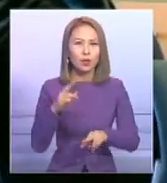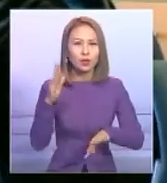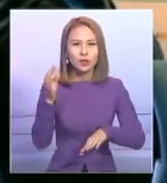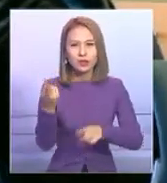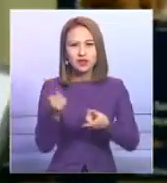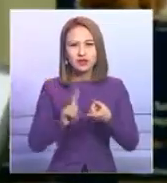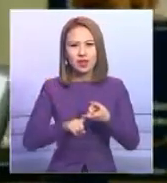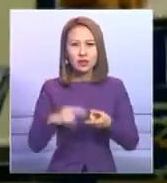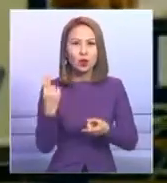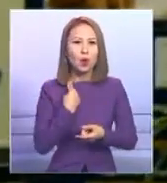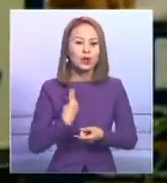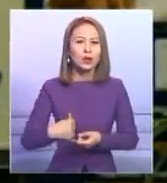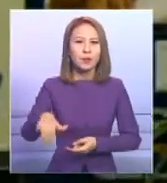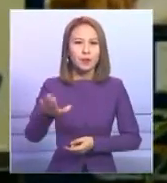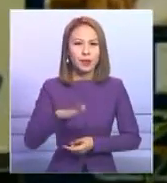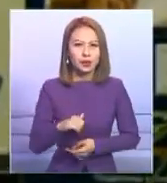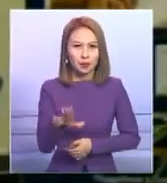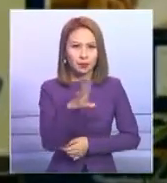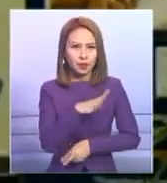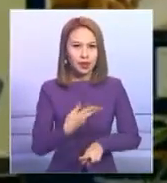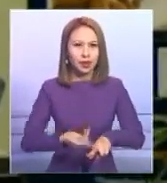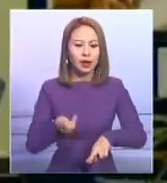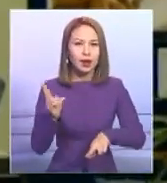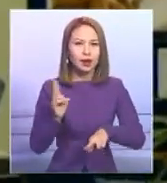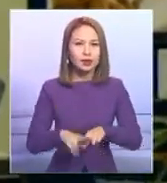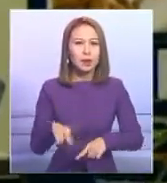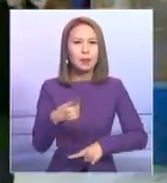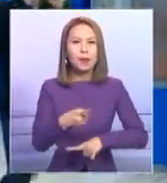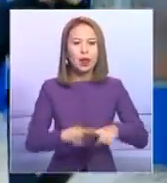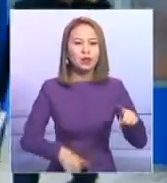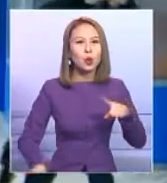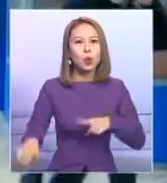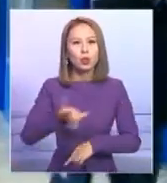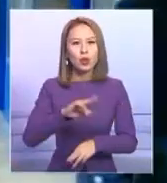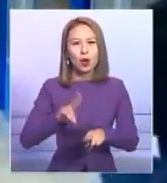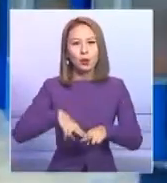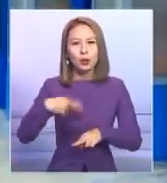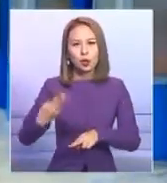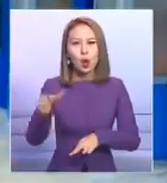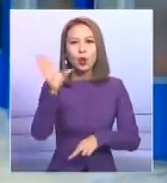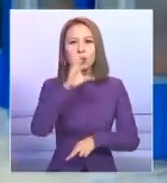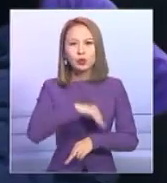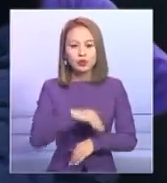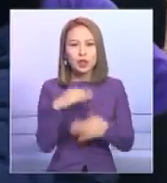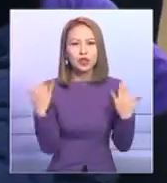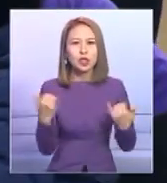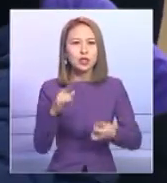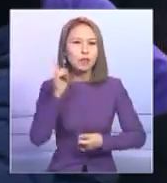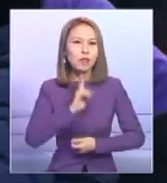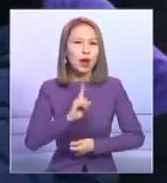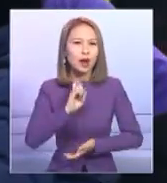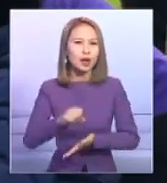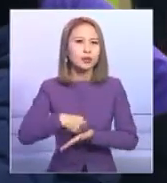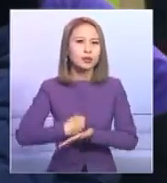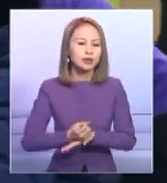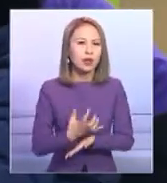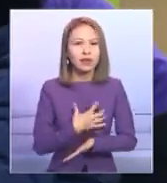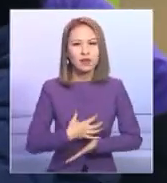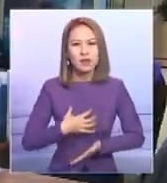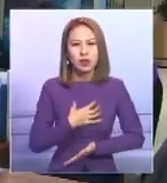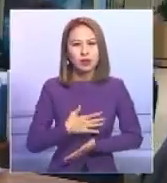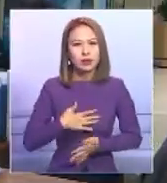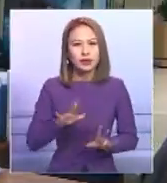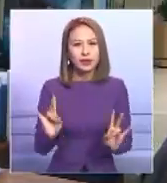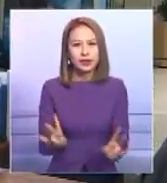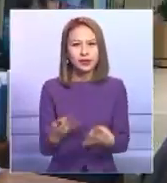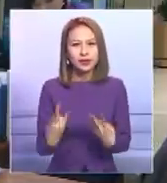теңге көлемінде қарыз алғандығын растады және оның жартысын қайтарып үлгерген. Сондықтан жағдай тұрақты, сәйкесінше алаңдауға еш